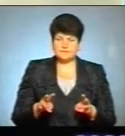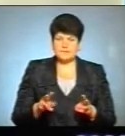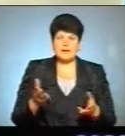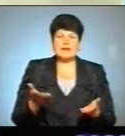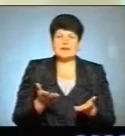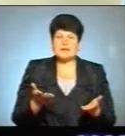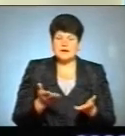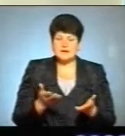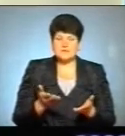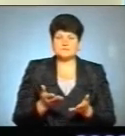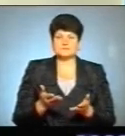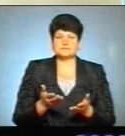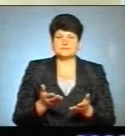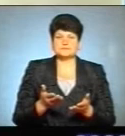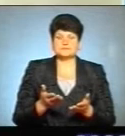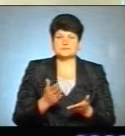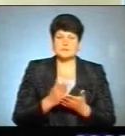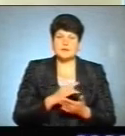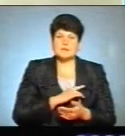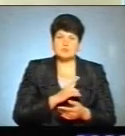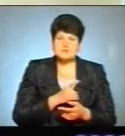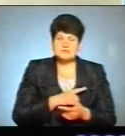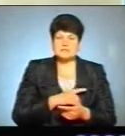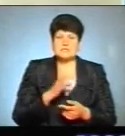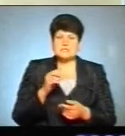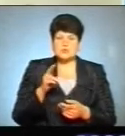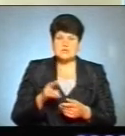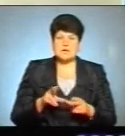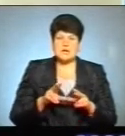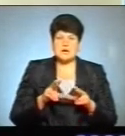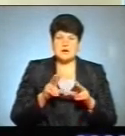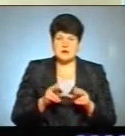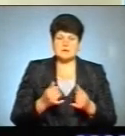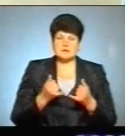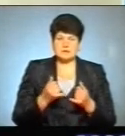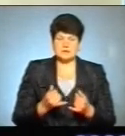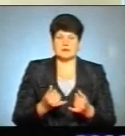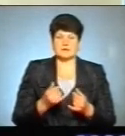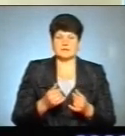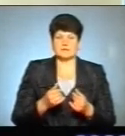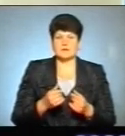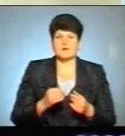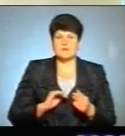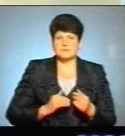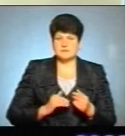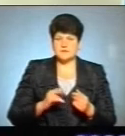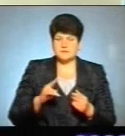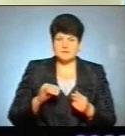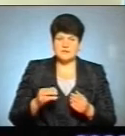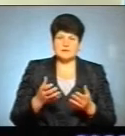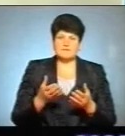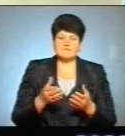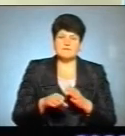яка покликана посилити соціальні гарантії для фізичних осіб-підприємців, які обрали спрощену